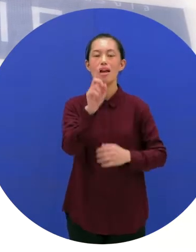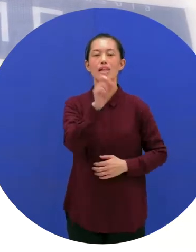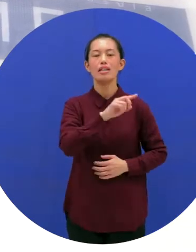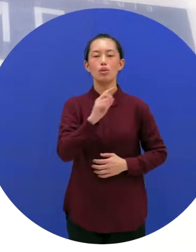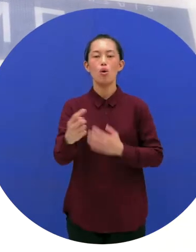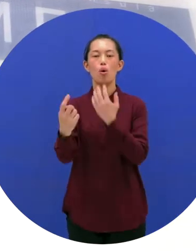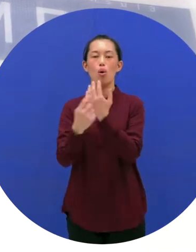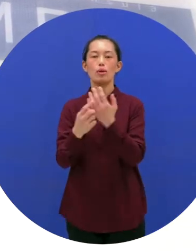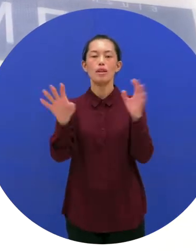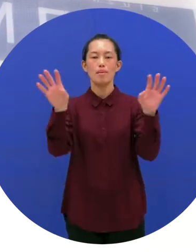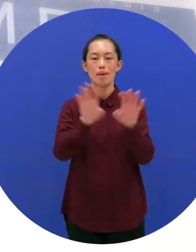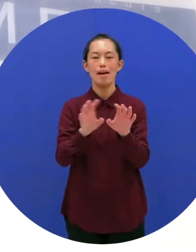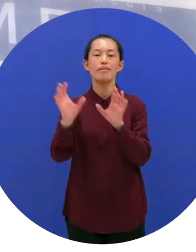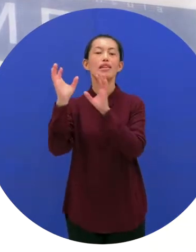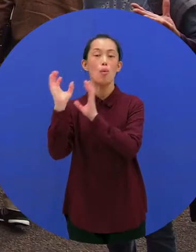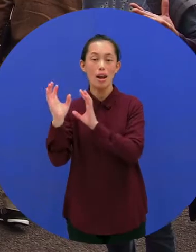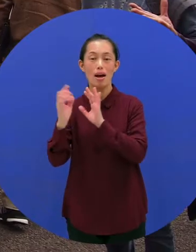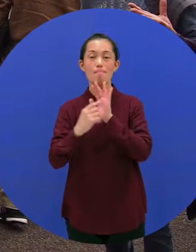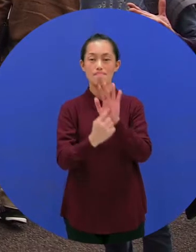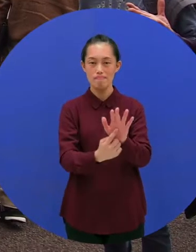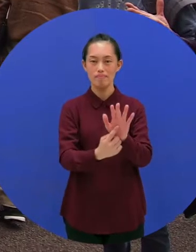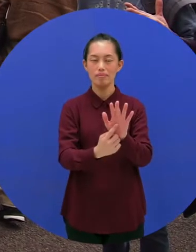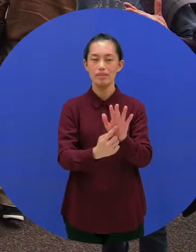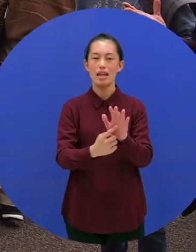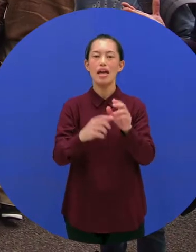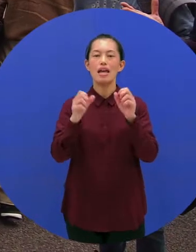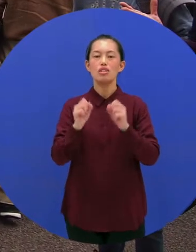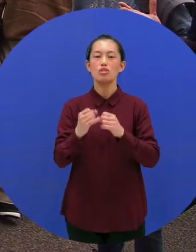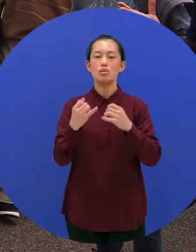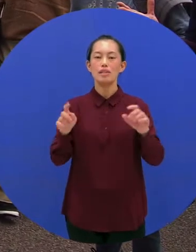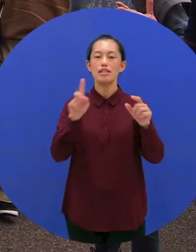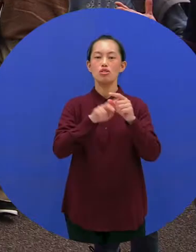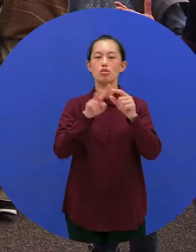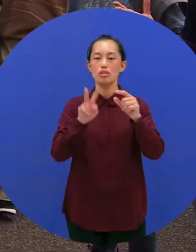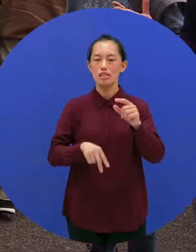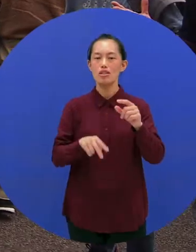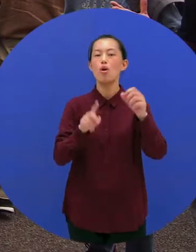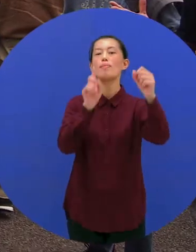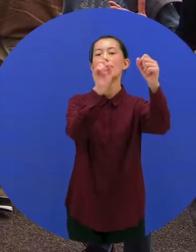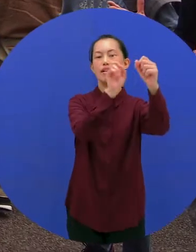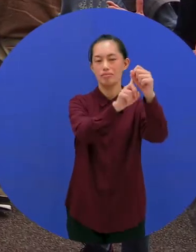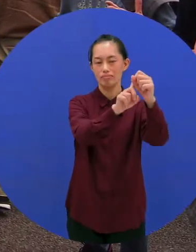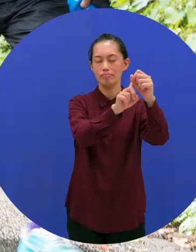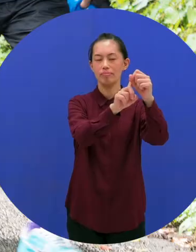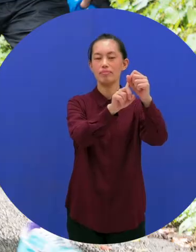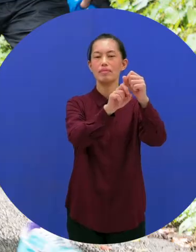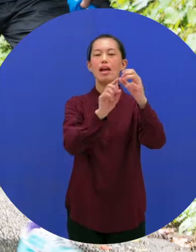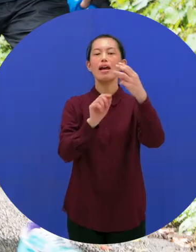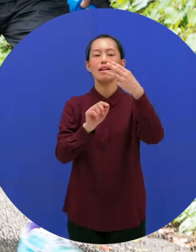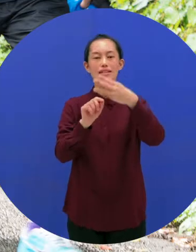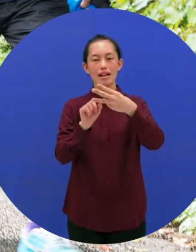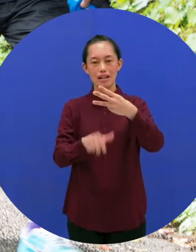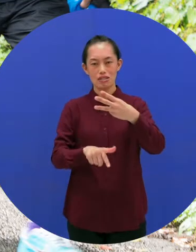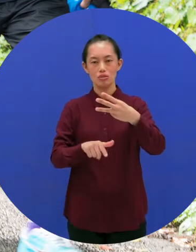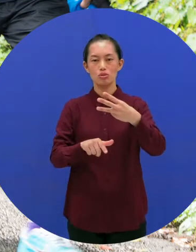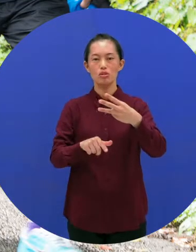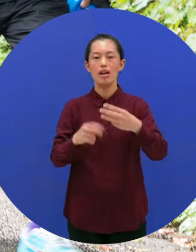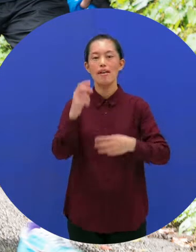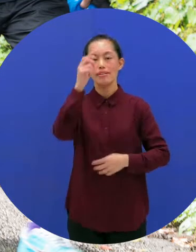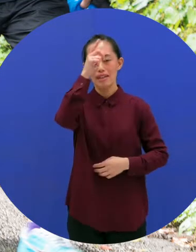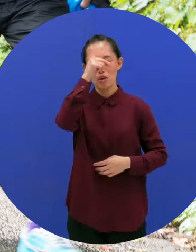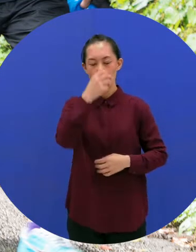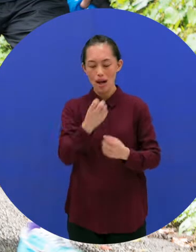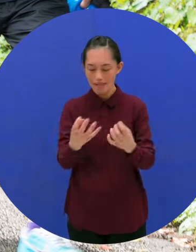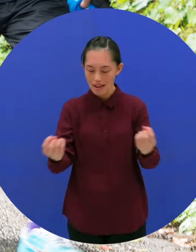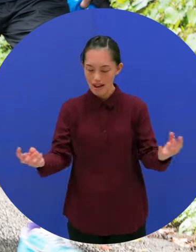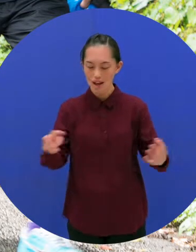民一人一人の個性を生かし、みんなが主役の地域づくりを目指して頑張っています。3月は菜の花ウ